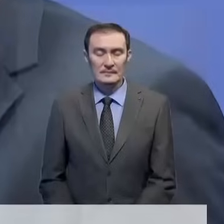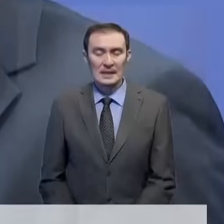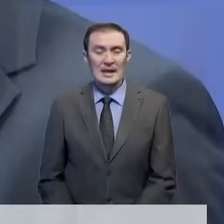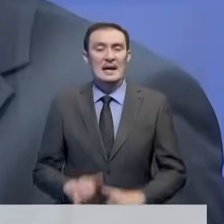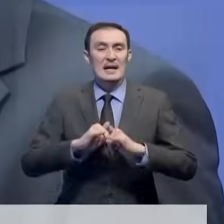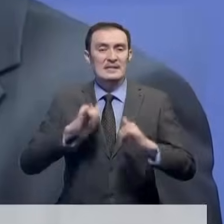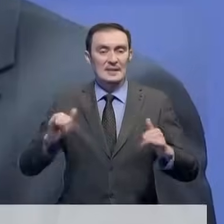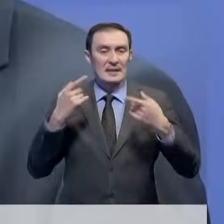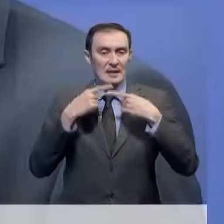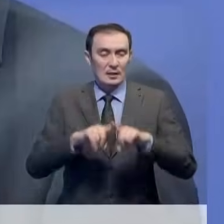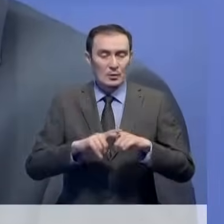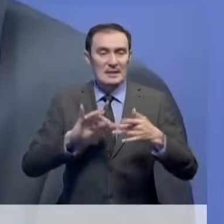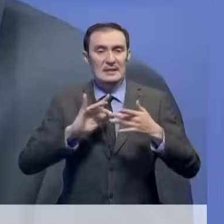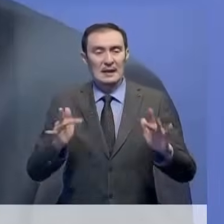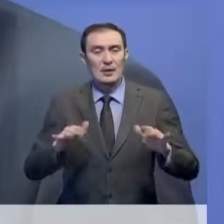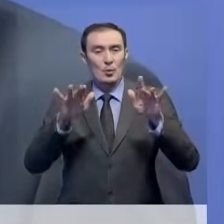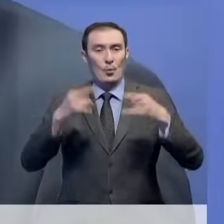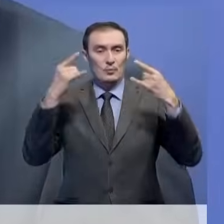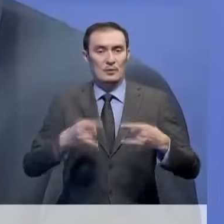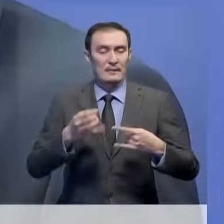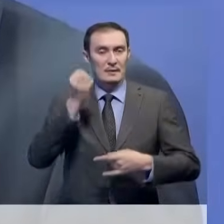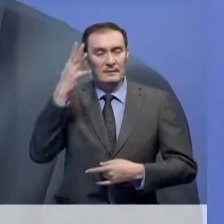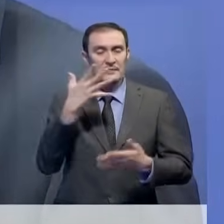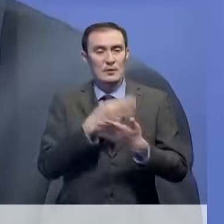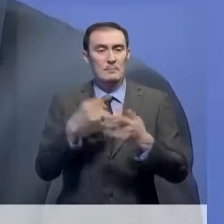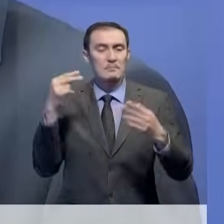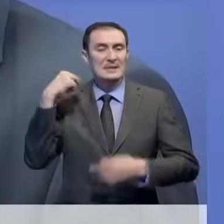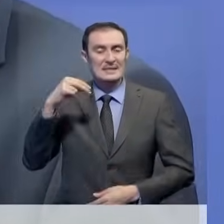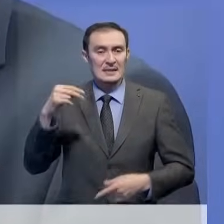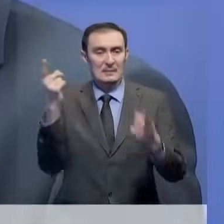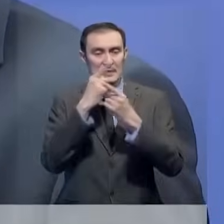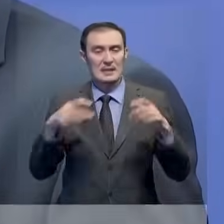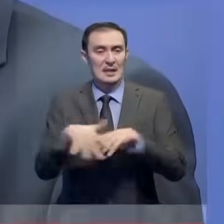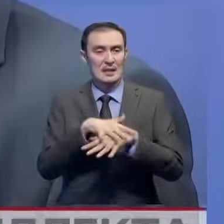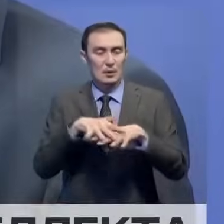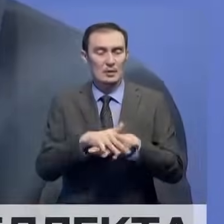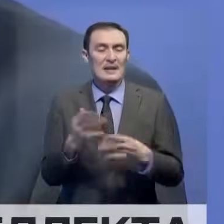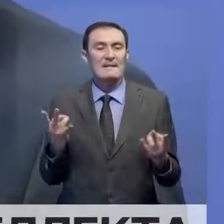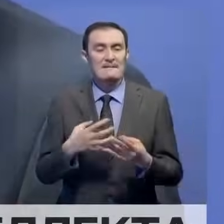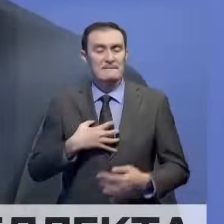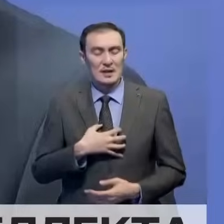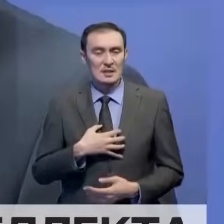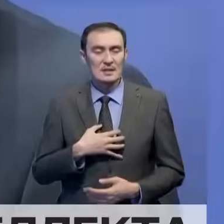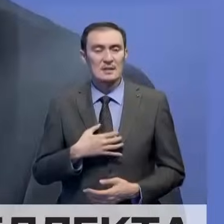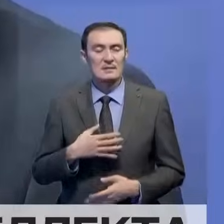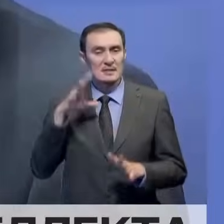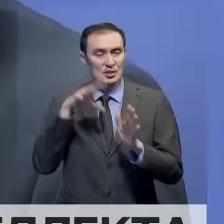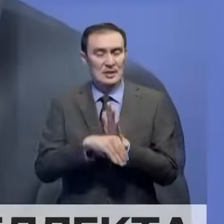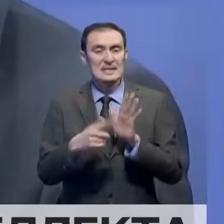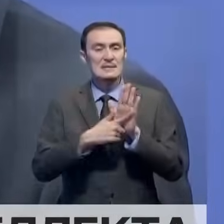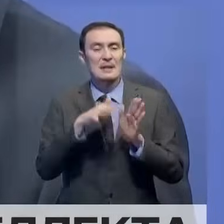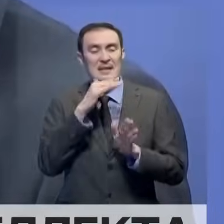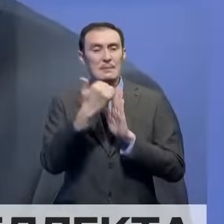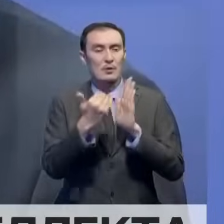Развитие технологий искусственного интеллекта, как отметил наш президент в своем послании народу Казахстана, имеет стратегически важное значение. 7-летняя